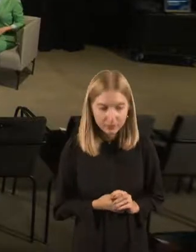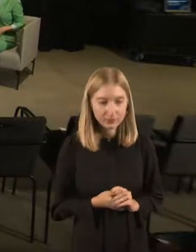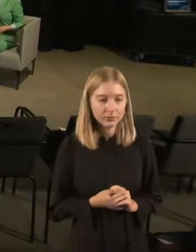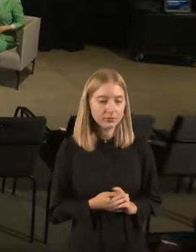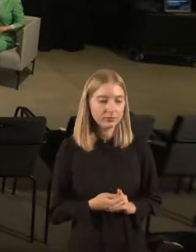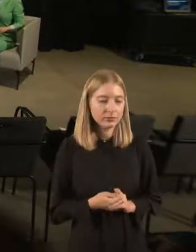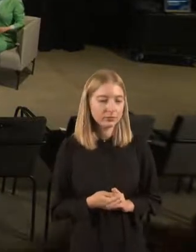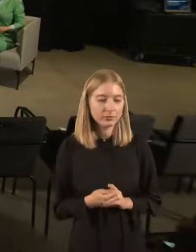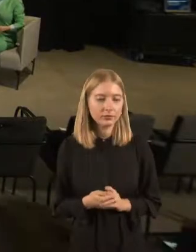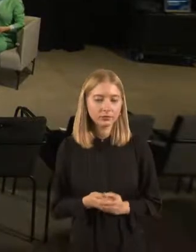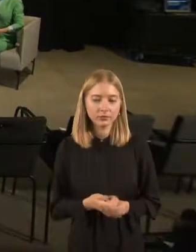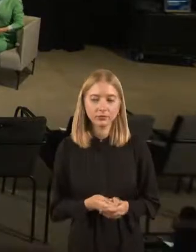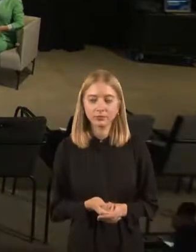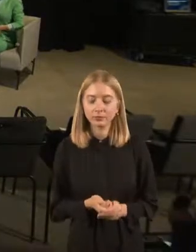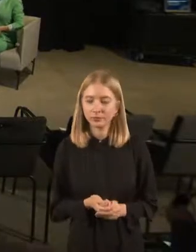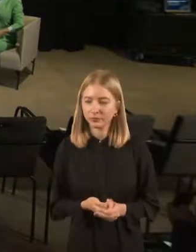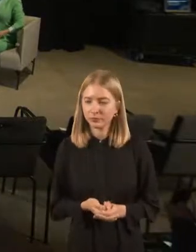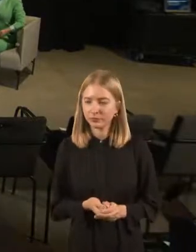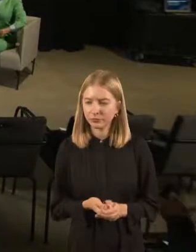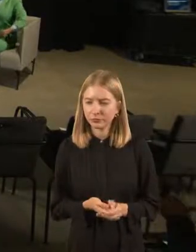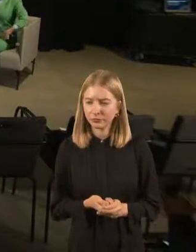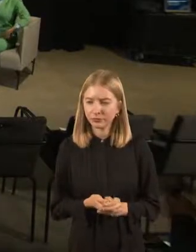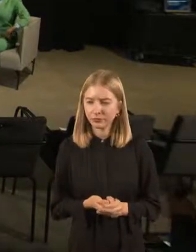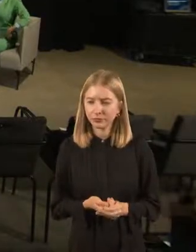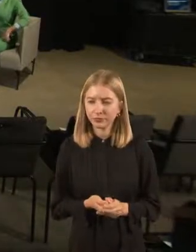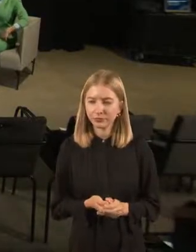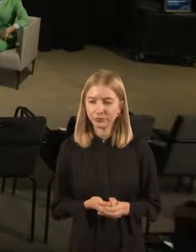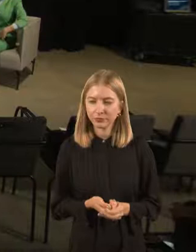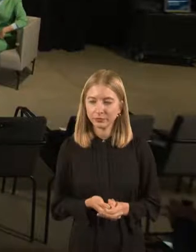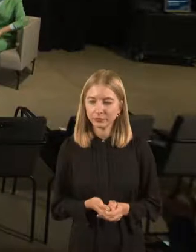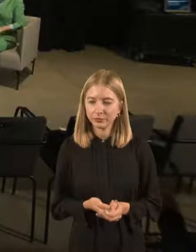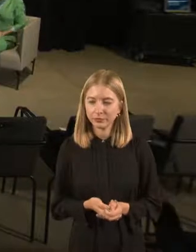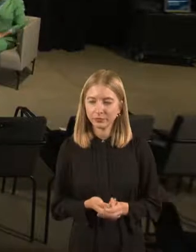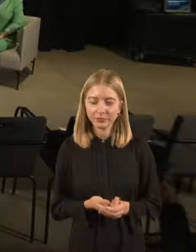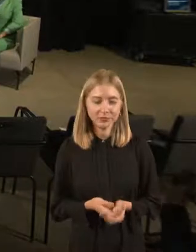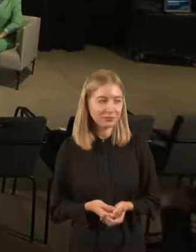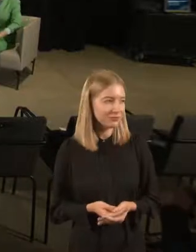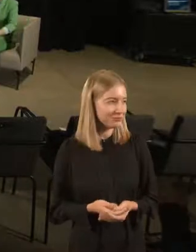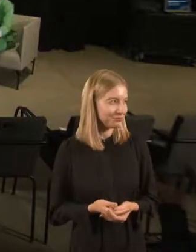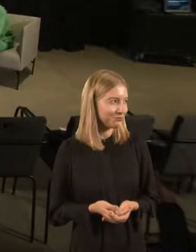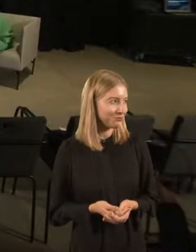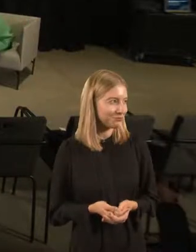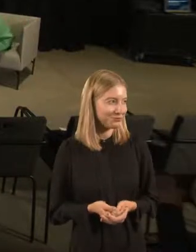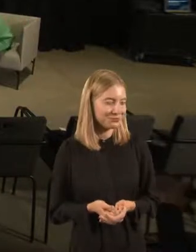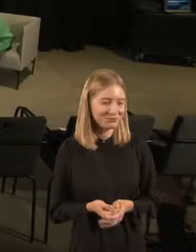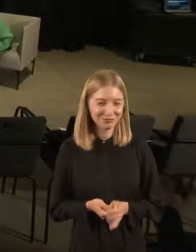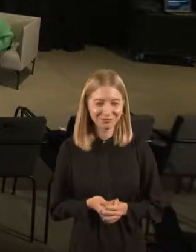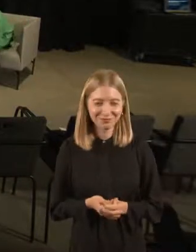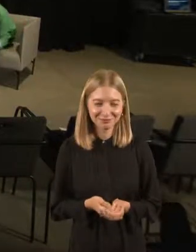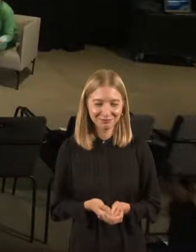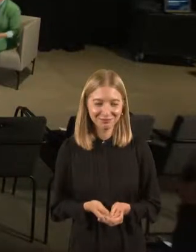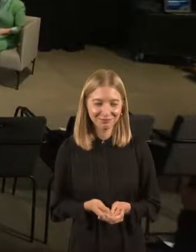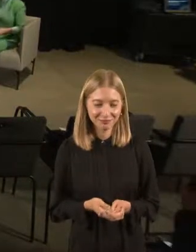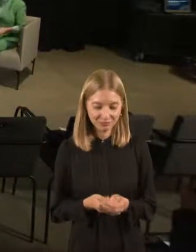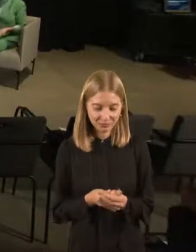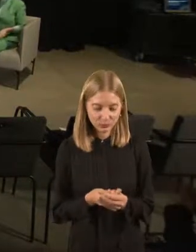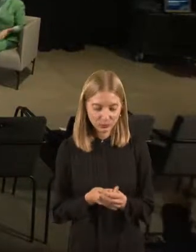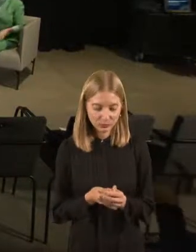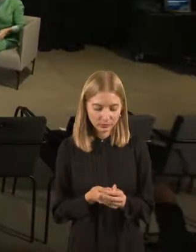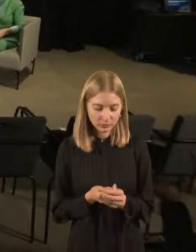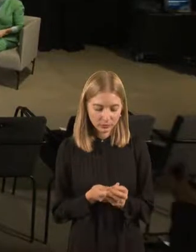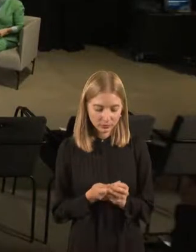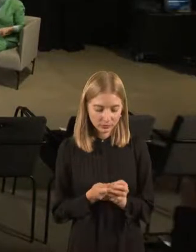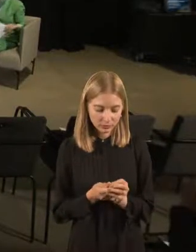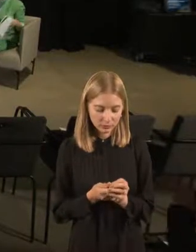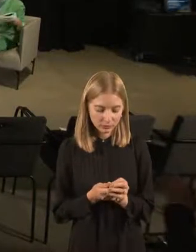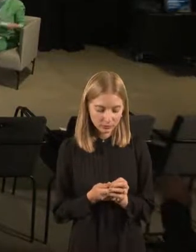Visi taisykit. Opa, sargiai, atsiprašau. Jums arčiau čia bus. Vandensiai noriu, čia